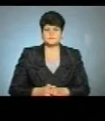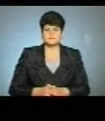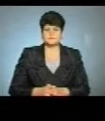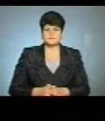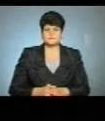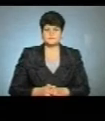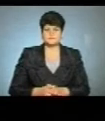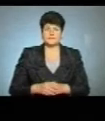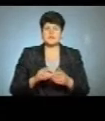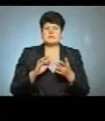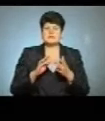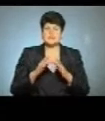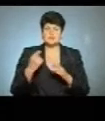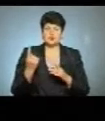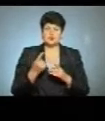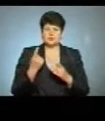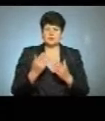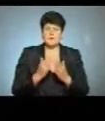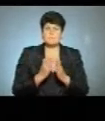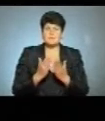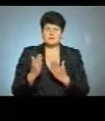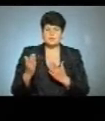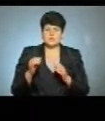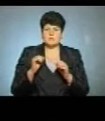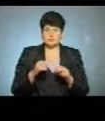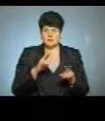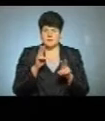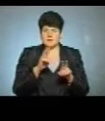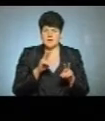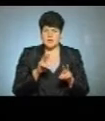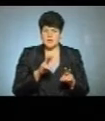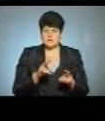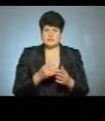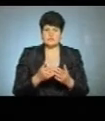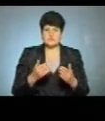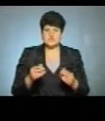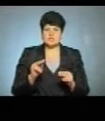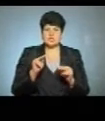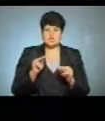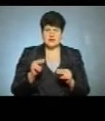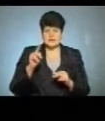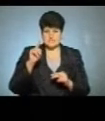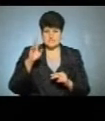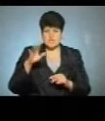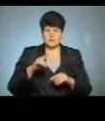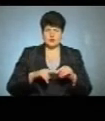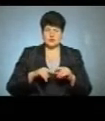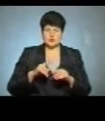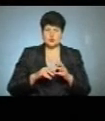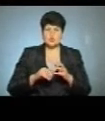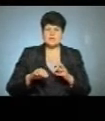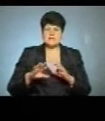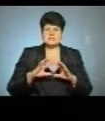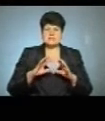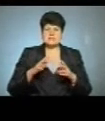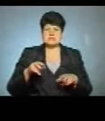На сайті обласної універсальної наукової бібліотеки можна переглянути виставку «За честь, за славу рідної землі». Завідувачка відділу читального